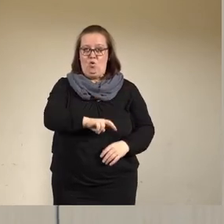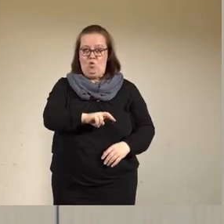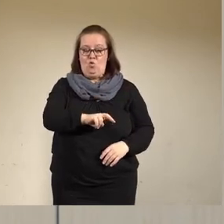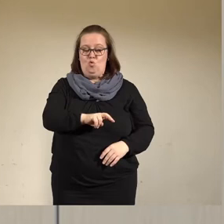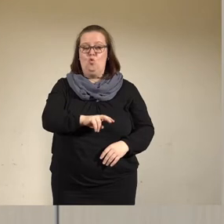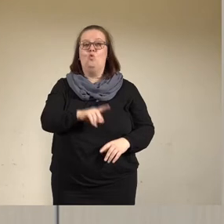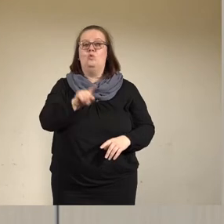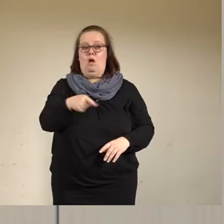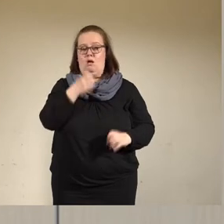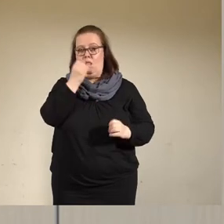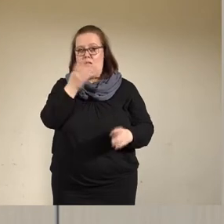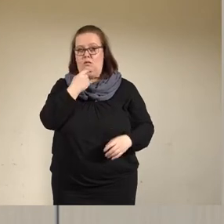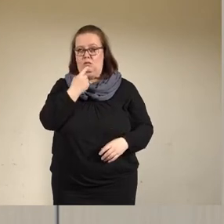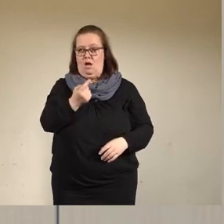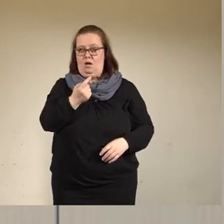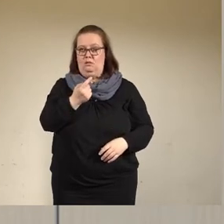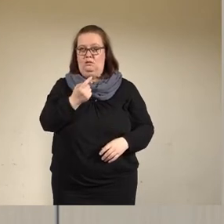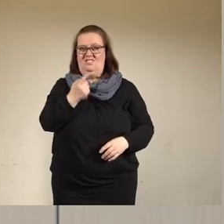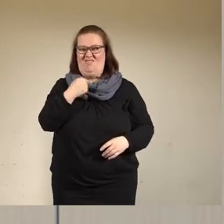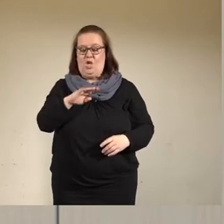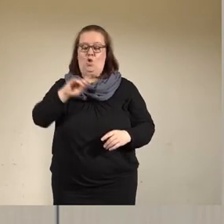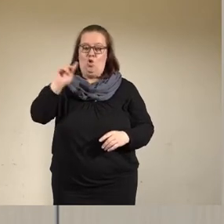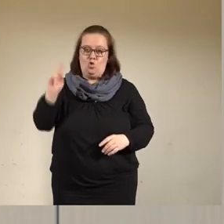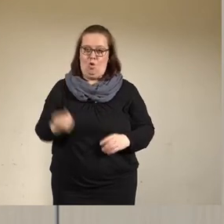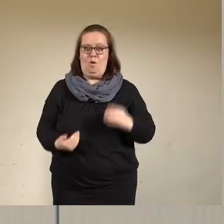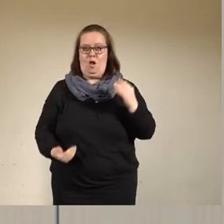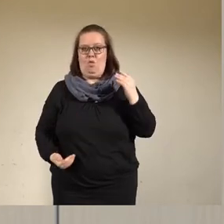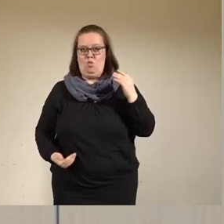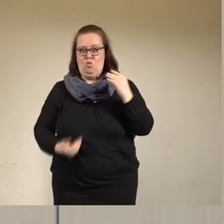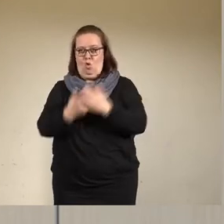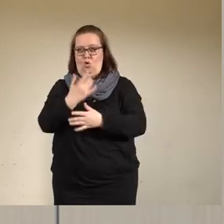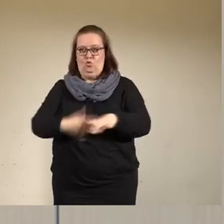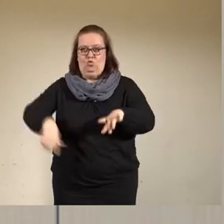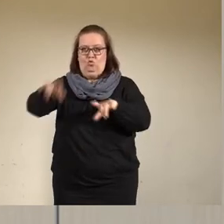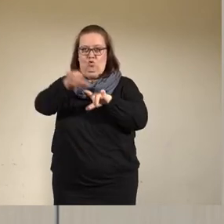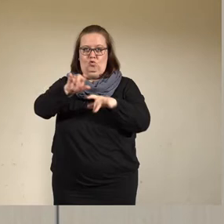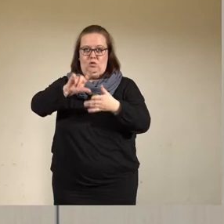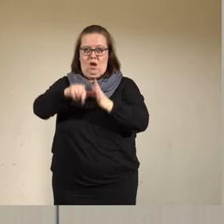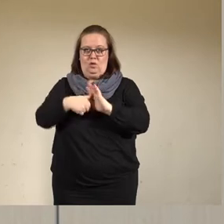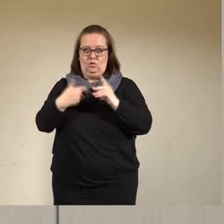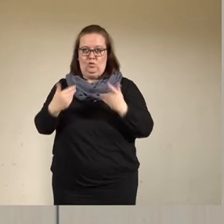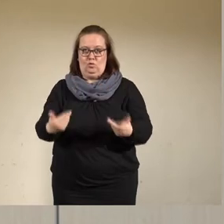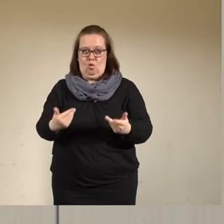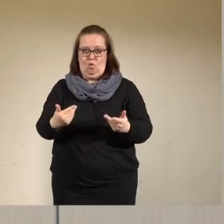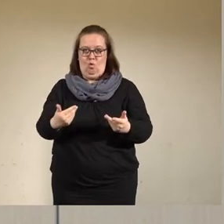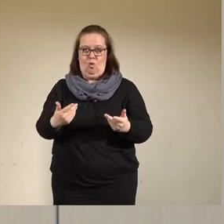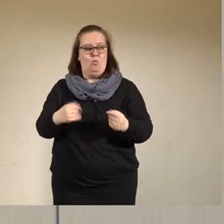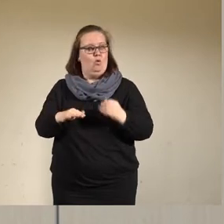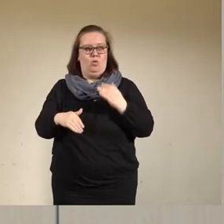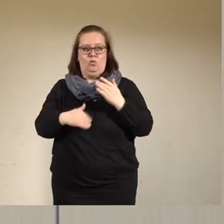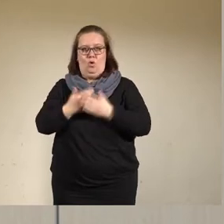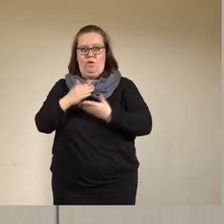Und wir haben deutlich gemacht, dass eine erneute Zuschussleistung in vergleichbarem Punkt einer